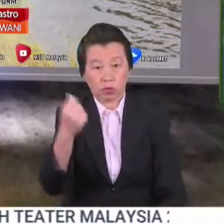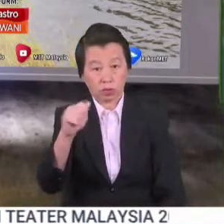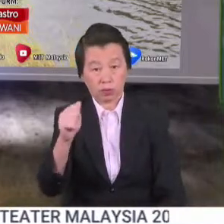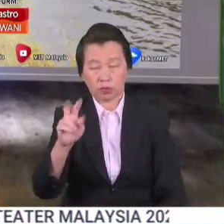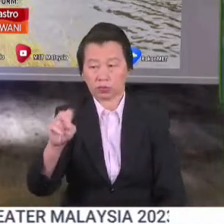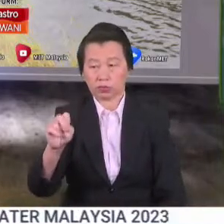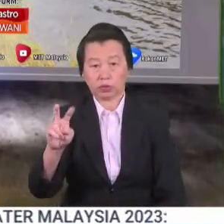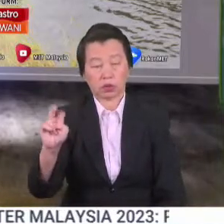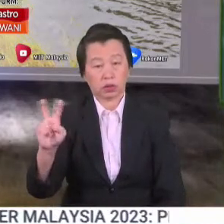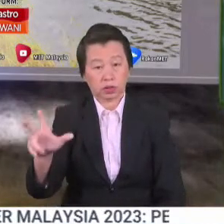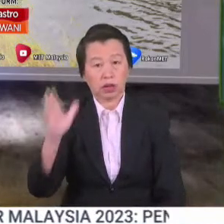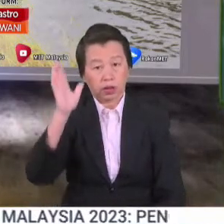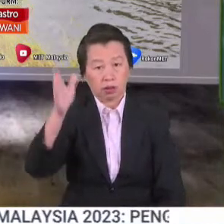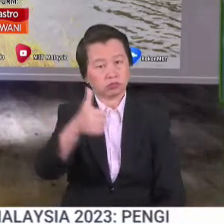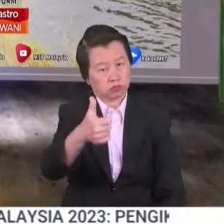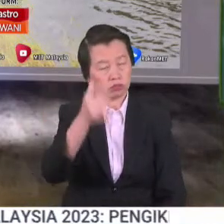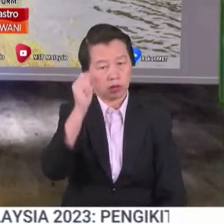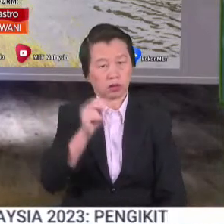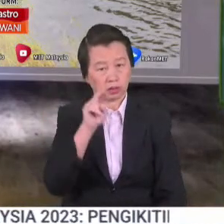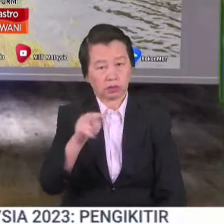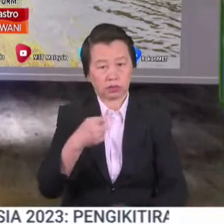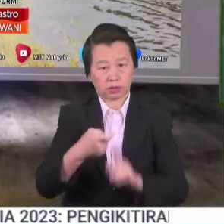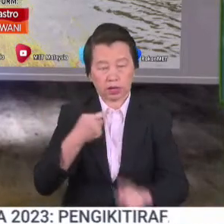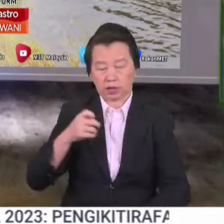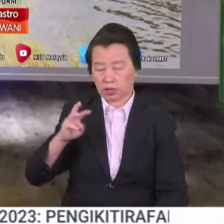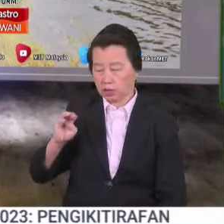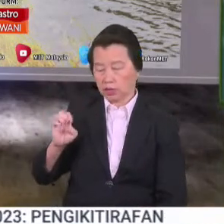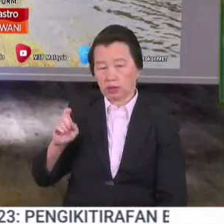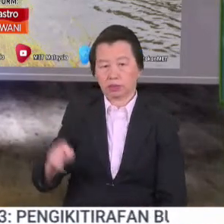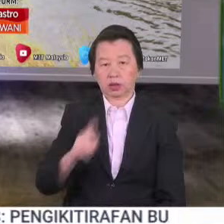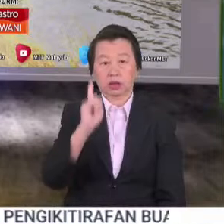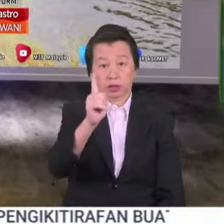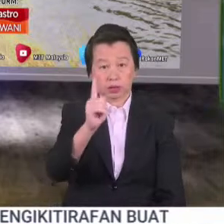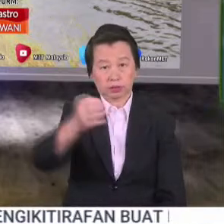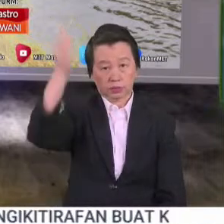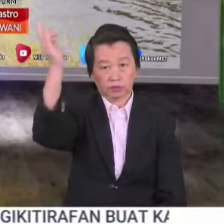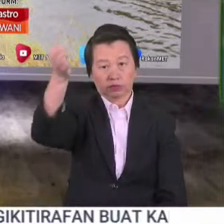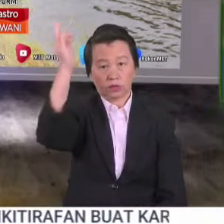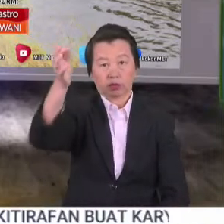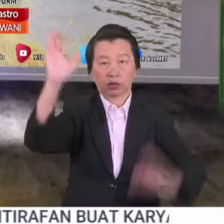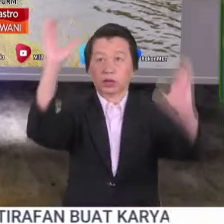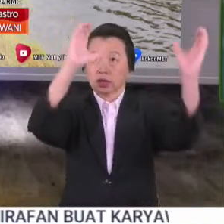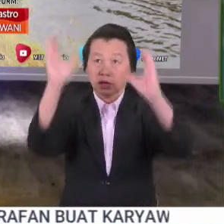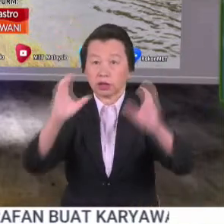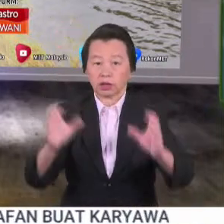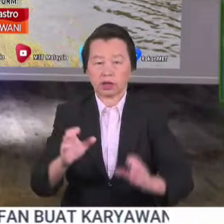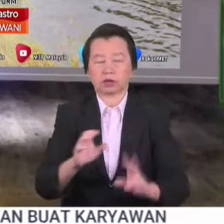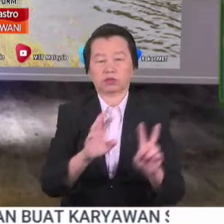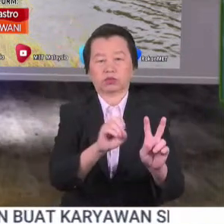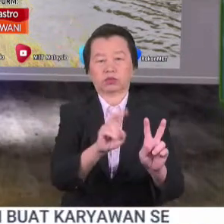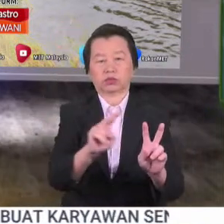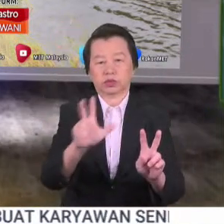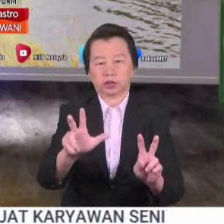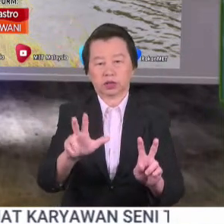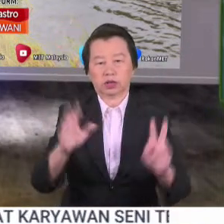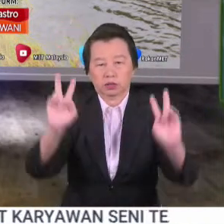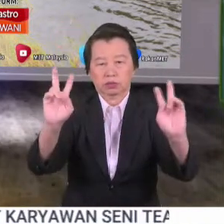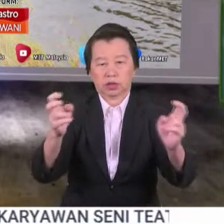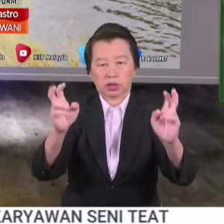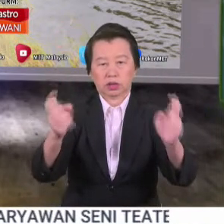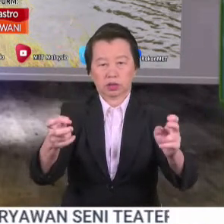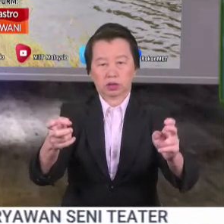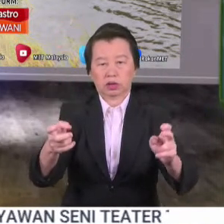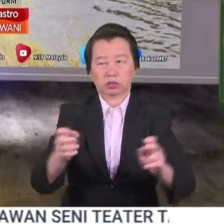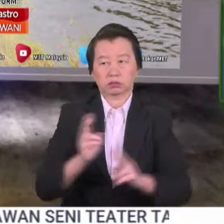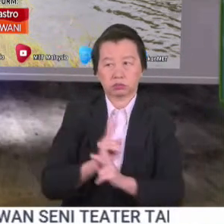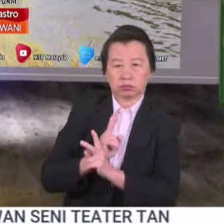menarik bakal menemuhi Anda daripada map Malaysia satu forum iklim kebangsaan 2023 akan diadakan yang bertemakan